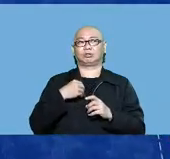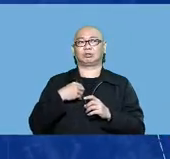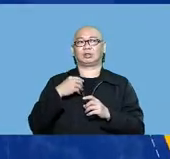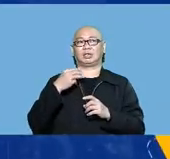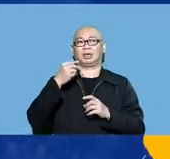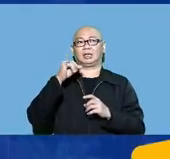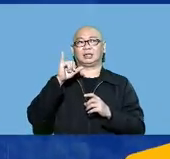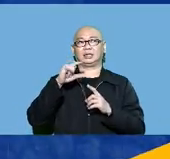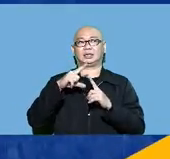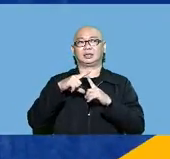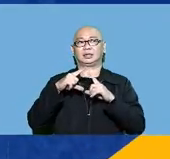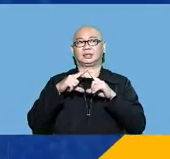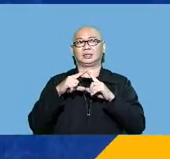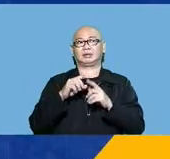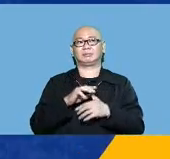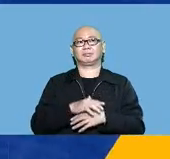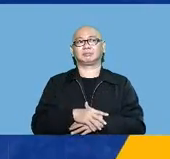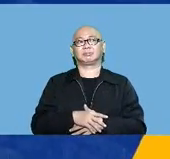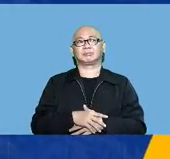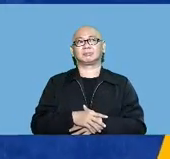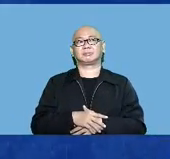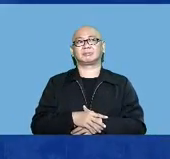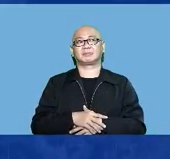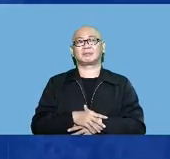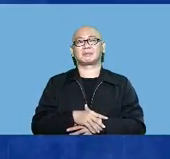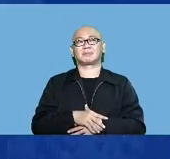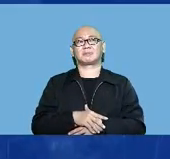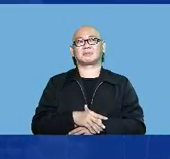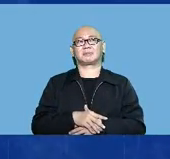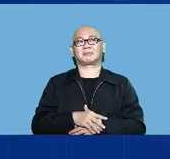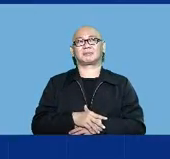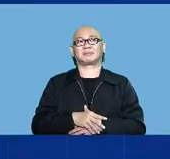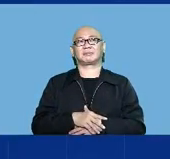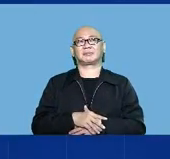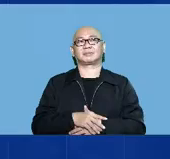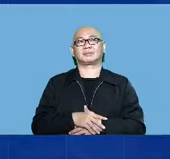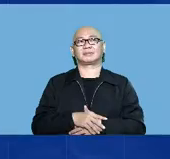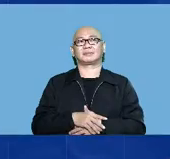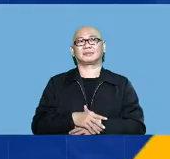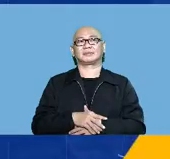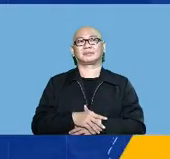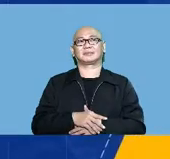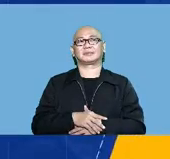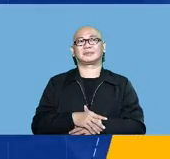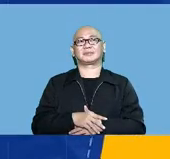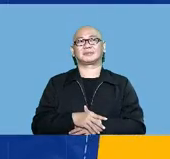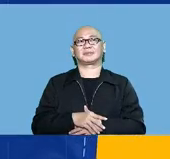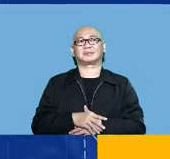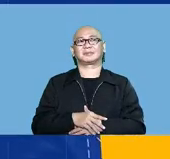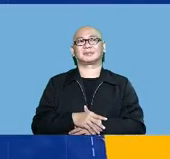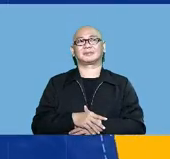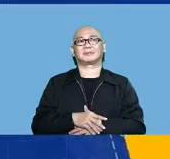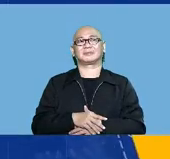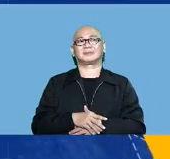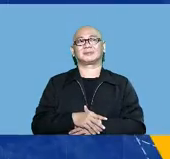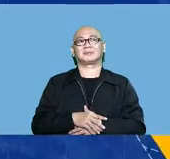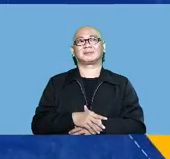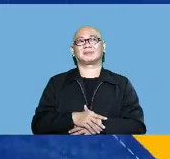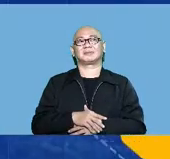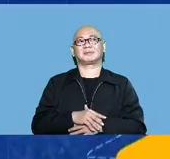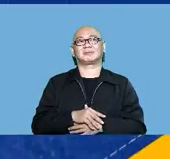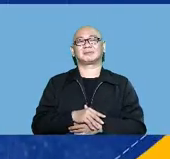Fibriana, MKes Epit. Maskernya dibuka terus berdiri, menghadap ke belakang juga, ke depan belakang. Berdiri,